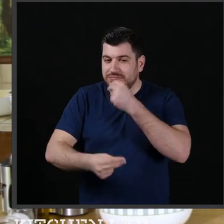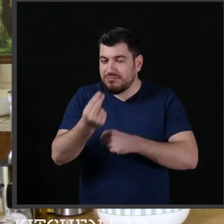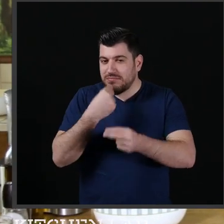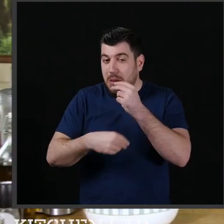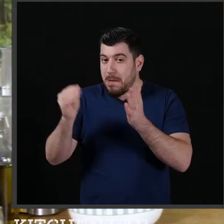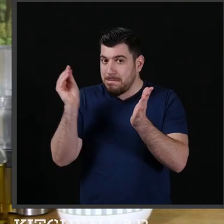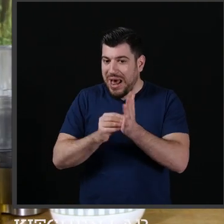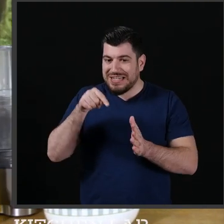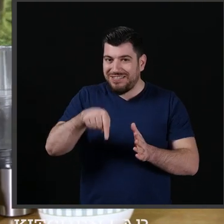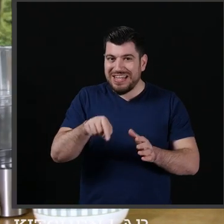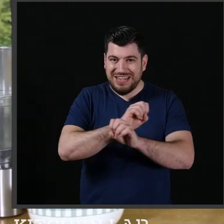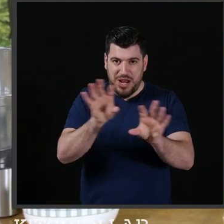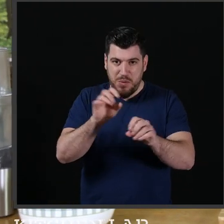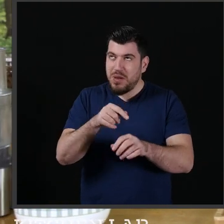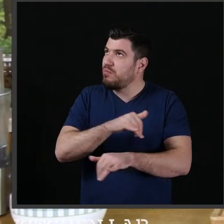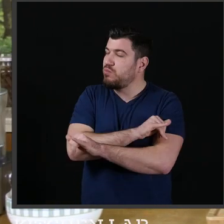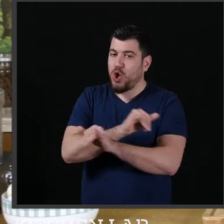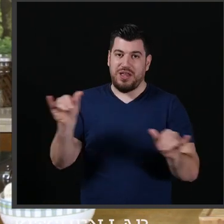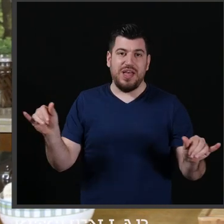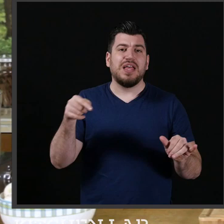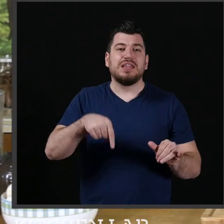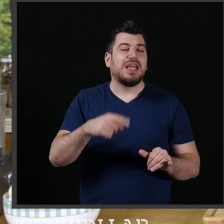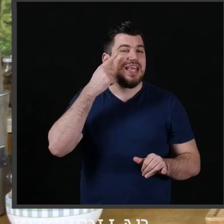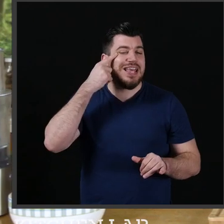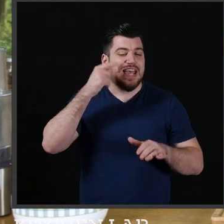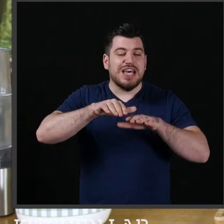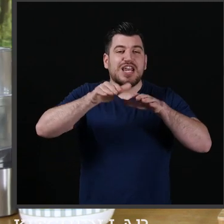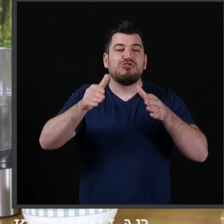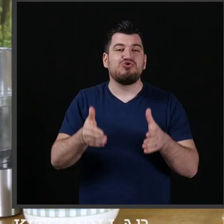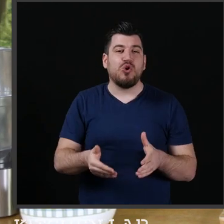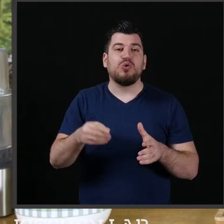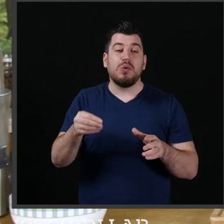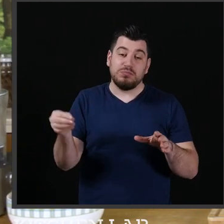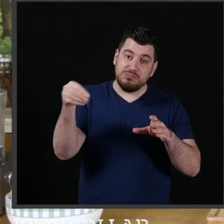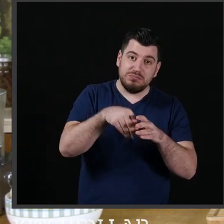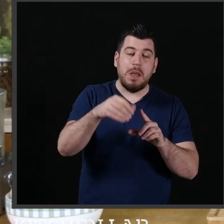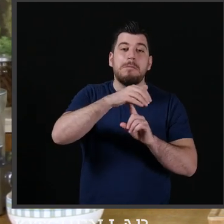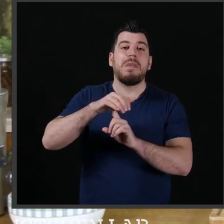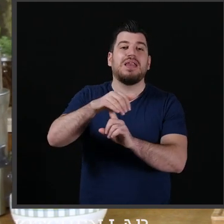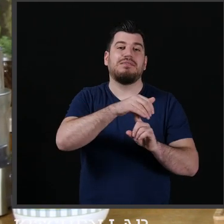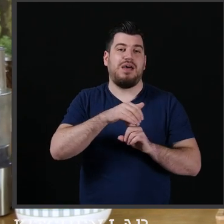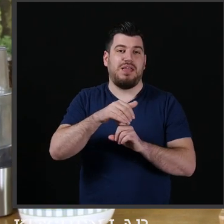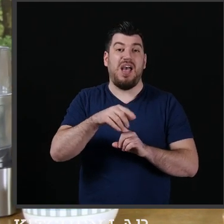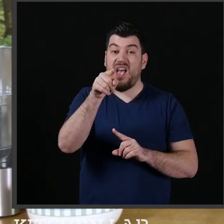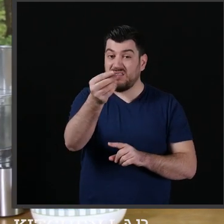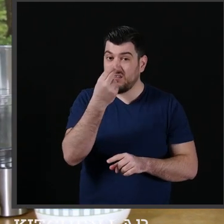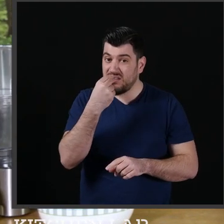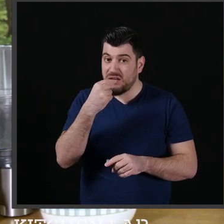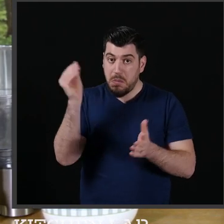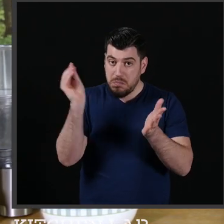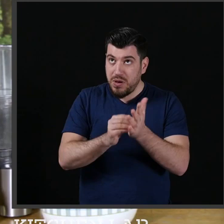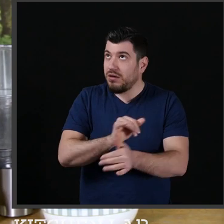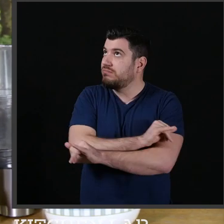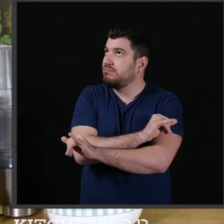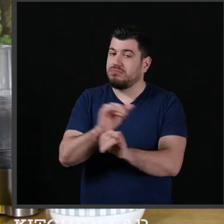ξανά στο Kitchen Lab. Θα φτιάξουμε ριζότο. Θα φτιάξουμε ριζότο μανιταριών όπως δεν το έχετε ξαναφάει. Έχετε δοκιμάσει πολλά